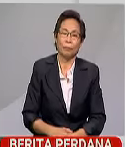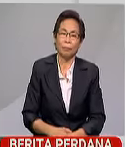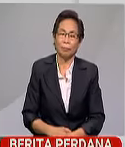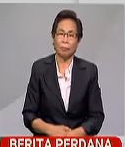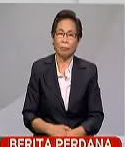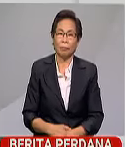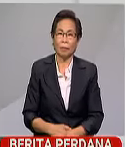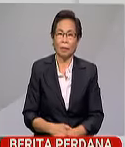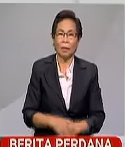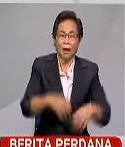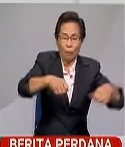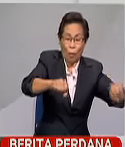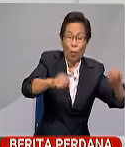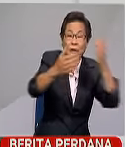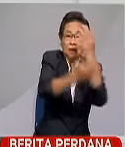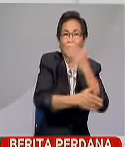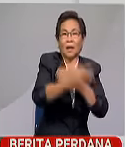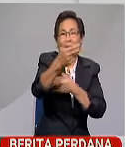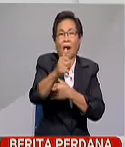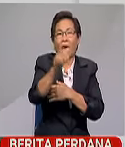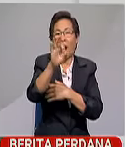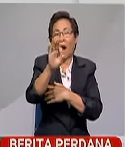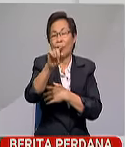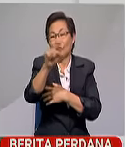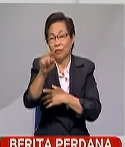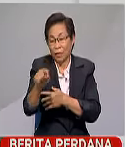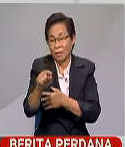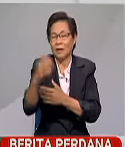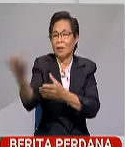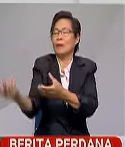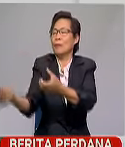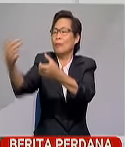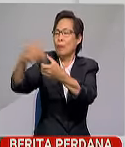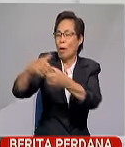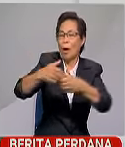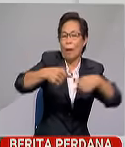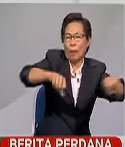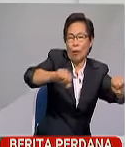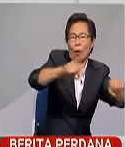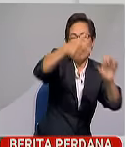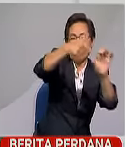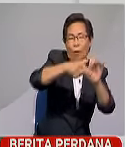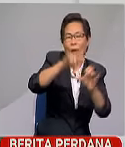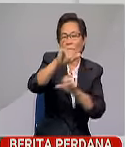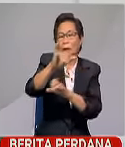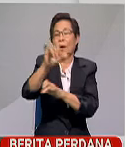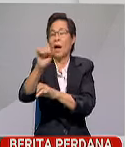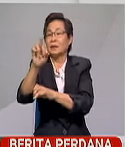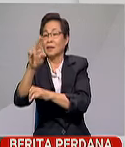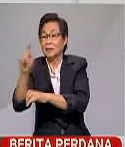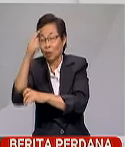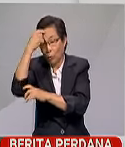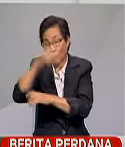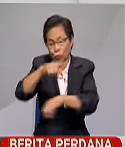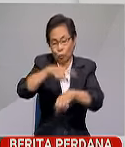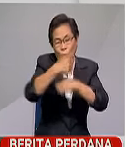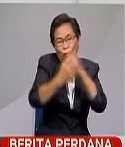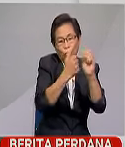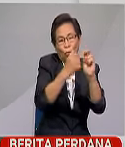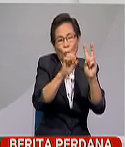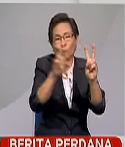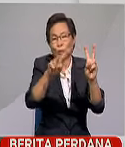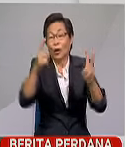Dalam pada itu, pelumba negara Hafiz Syahrin bakal diserap sebagai pelumba Petronas Yamaha SRT bagi musim